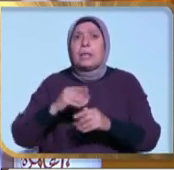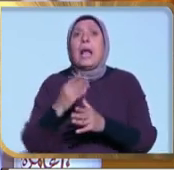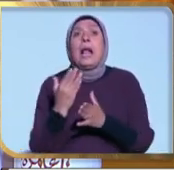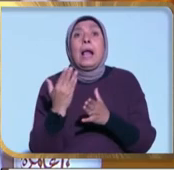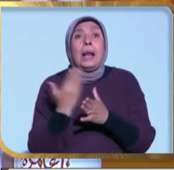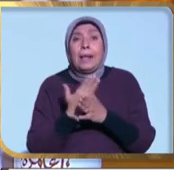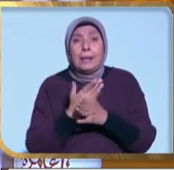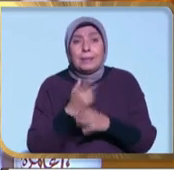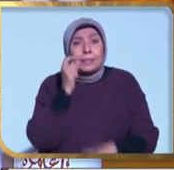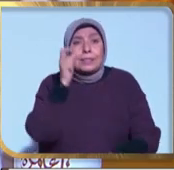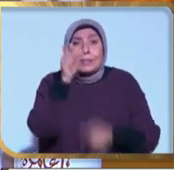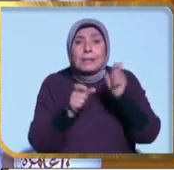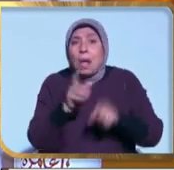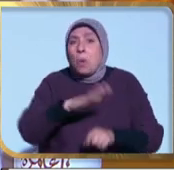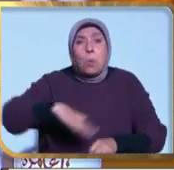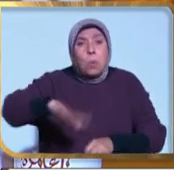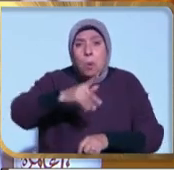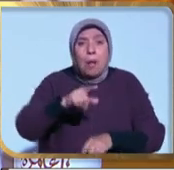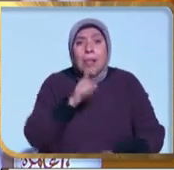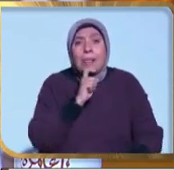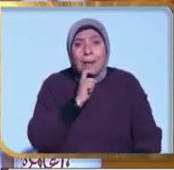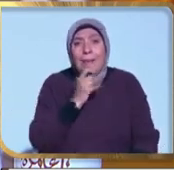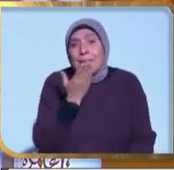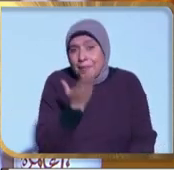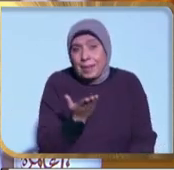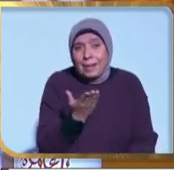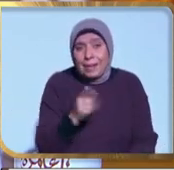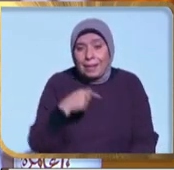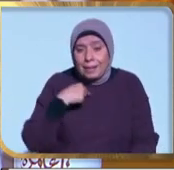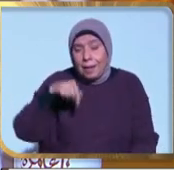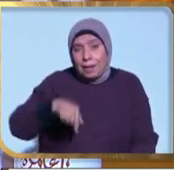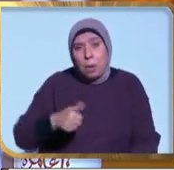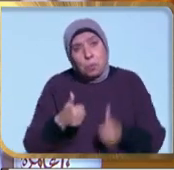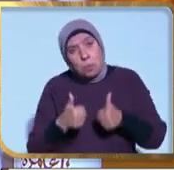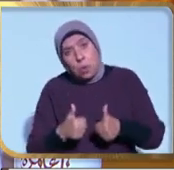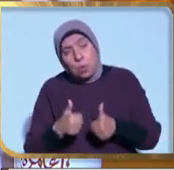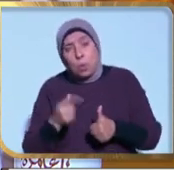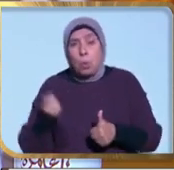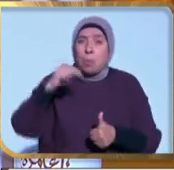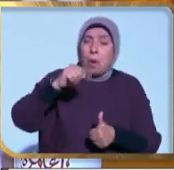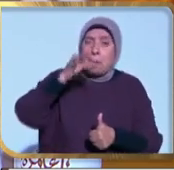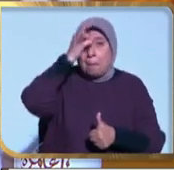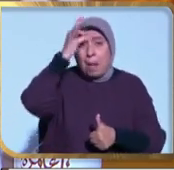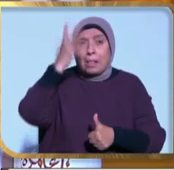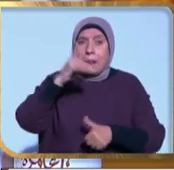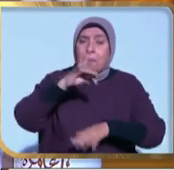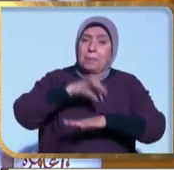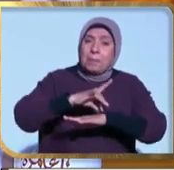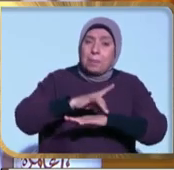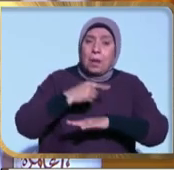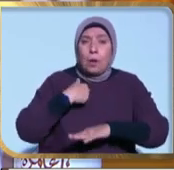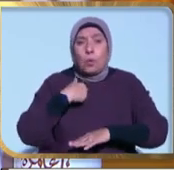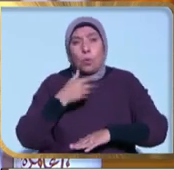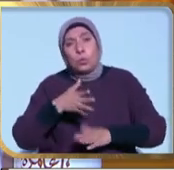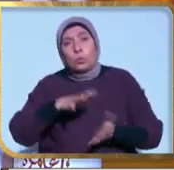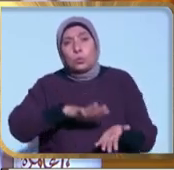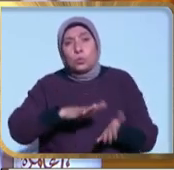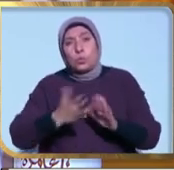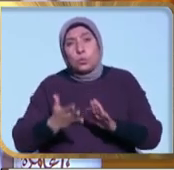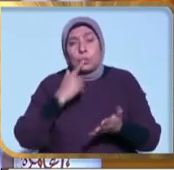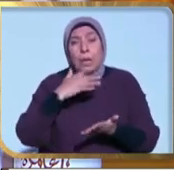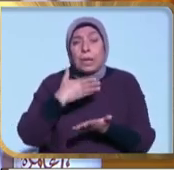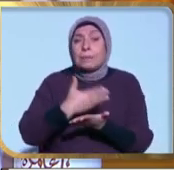وبتمر عليه اطوار واحوال كتيره جدا انا النهارده سليم انا بكره عيان انا بكره جزء مني سليم وجزء عيان